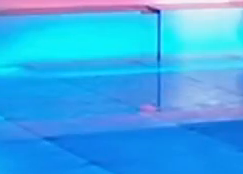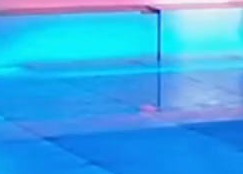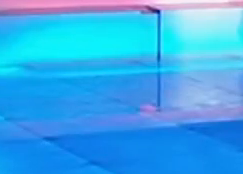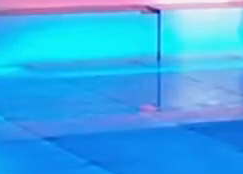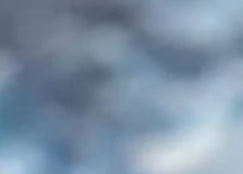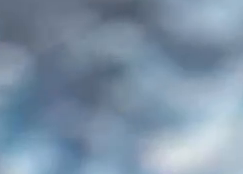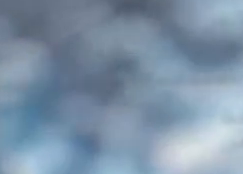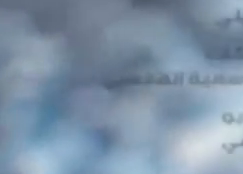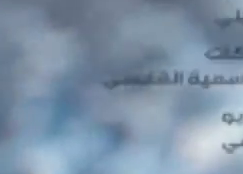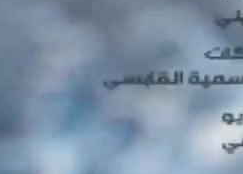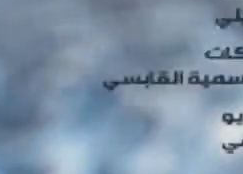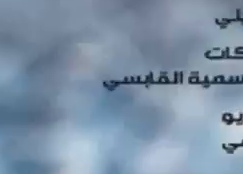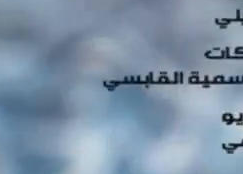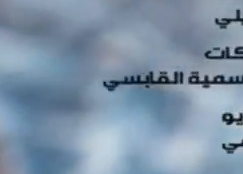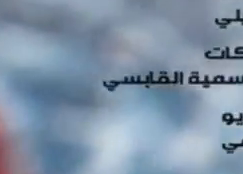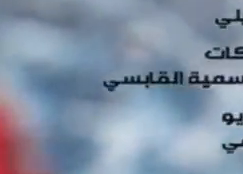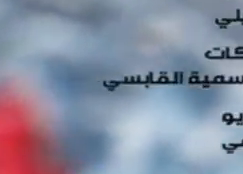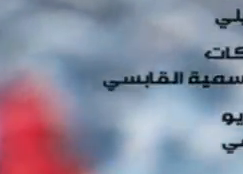ام